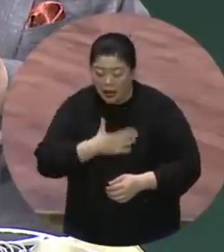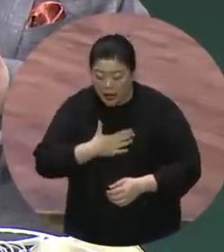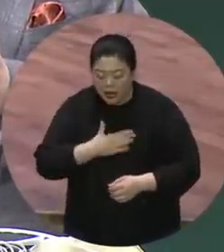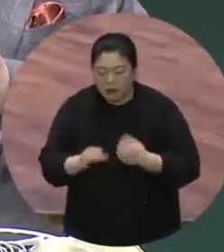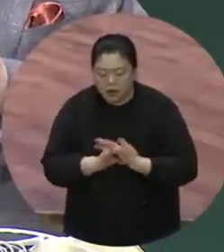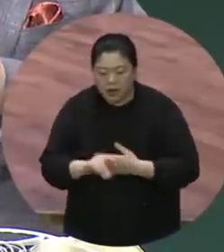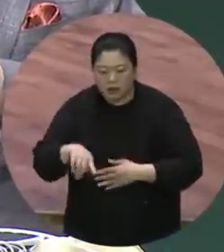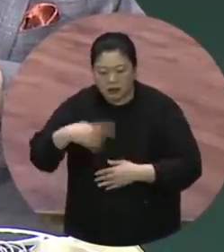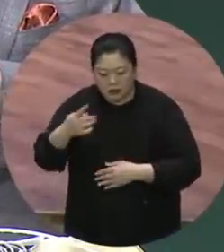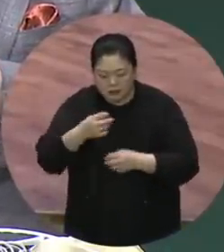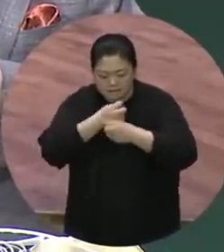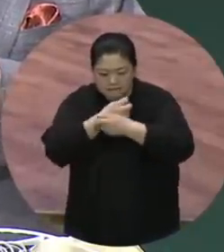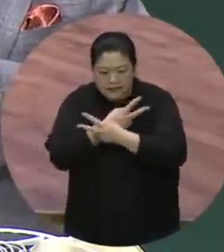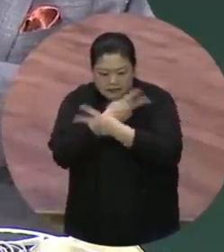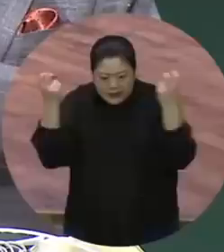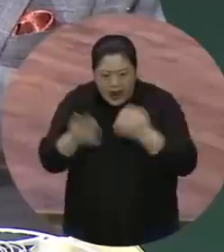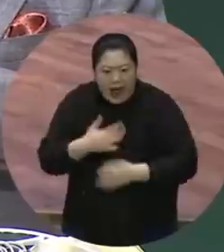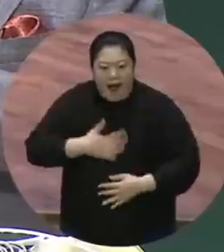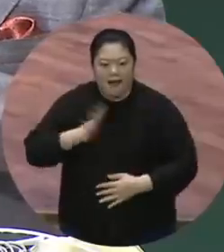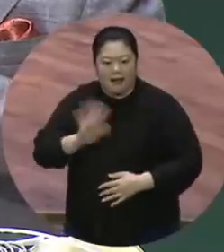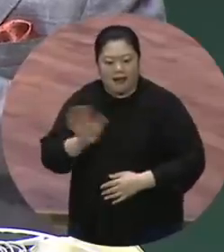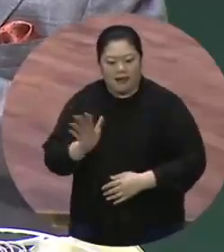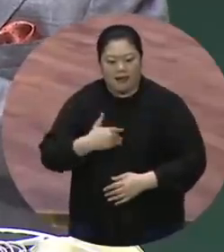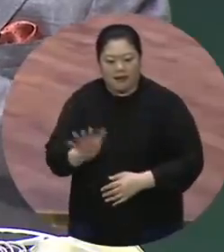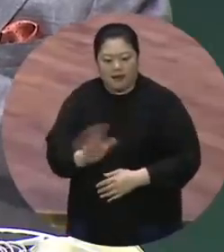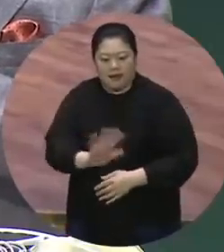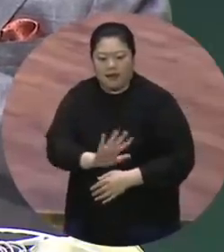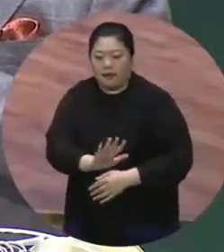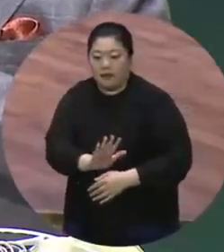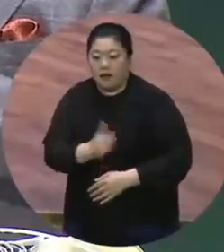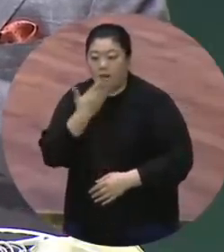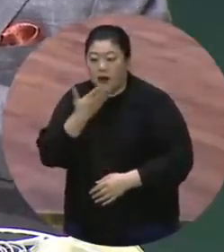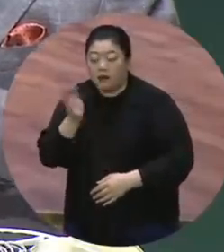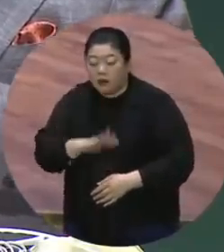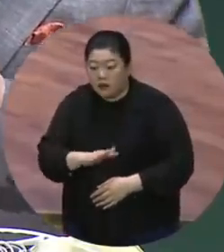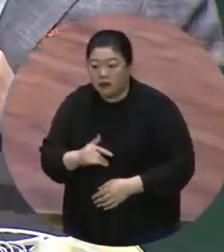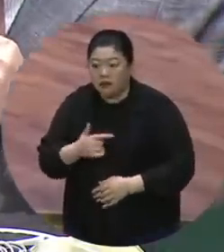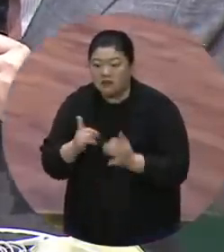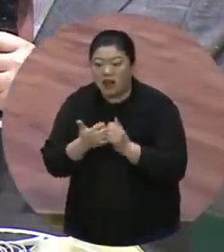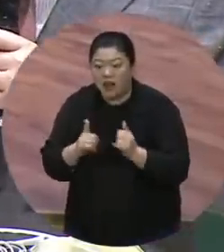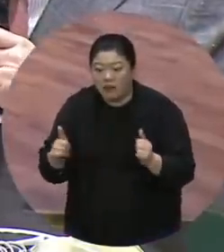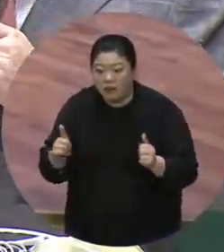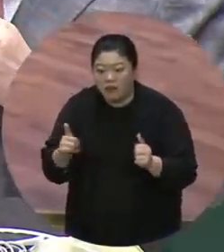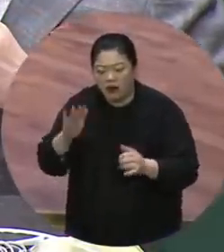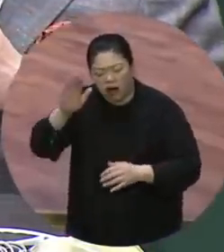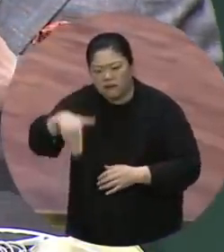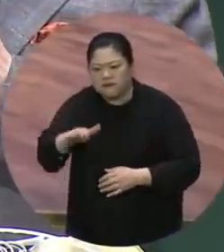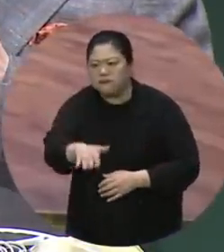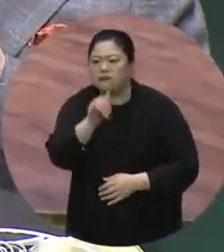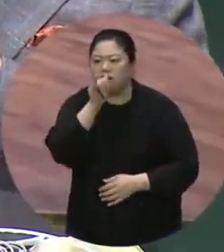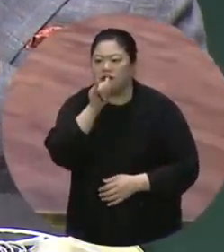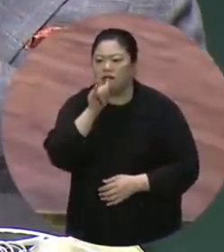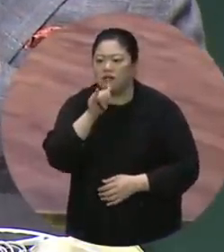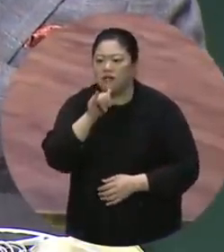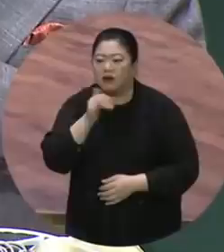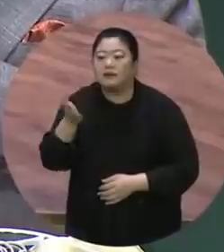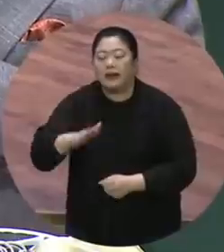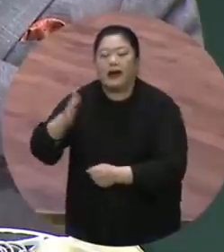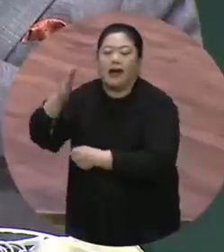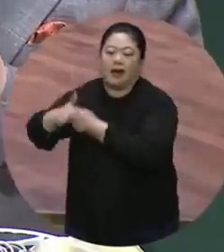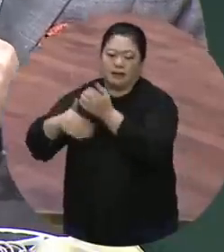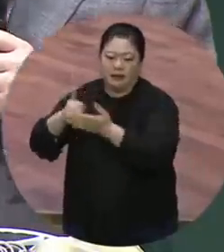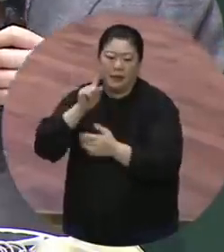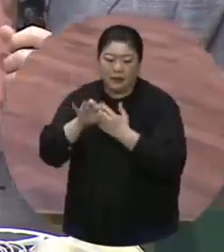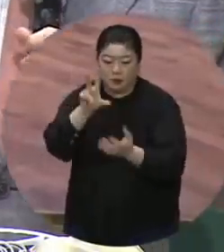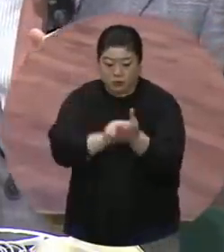그렇게 보입니다. 그런데 천만의 말씀 나중에 다 이긴다니까요. 좀 여러분 너무 기세게 살지 마시기 바랍니다.